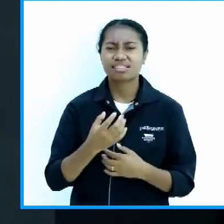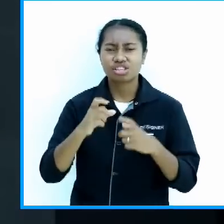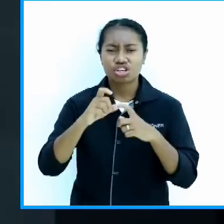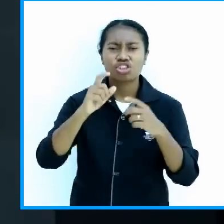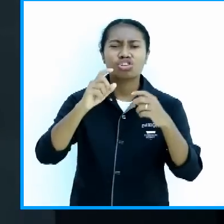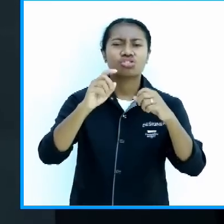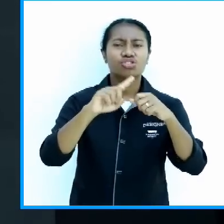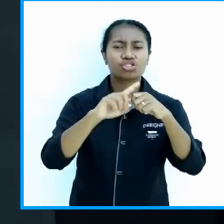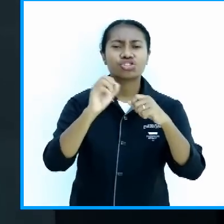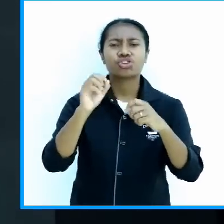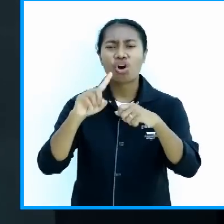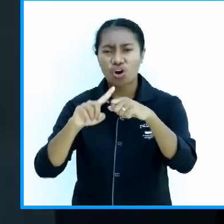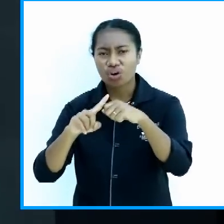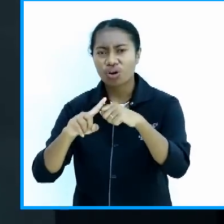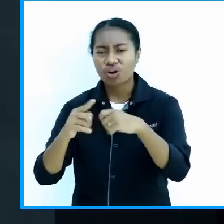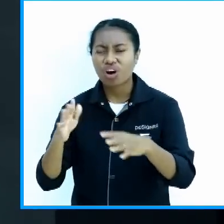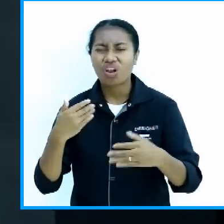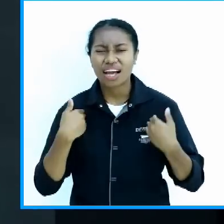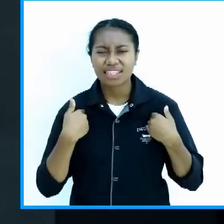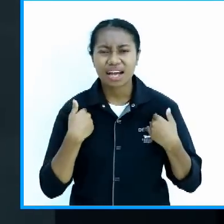ada DNA asing nyasar di situ.